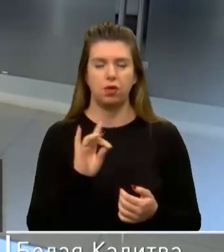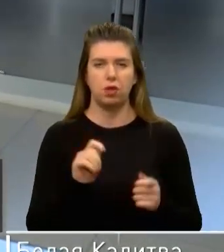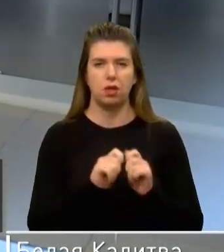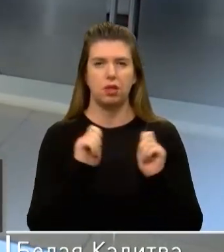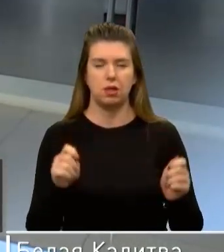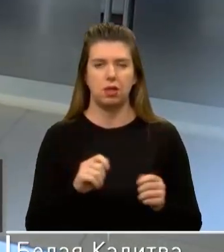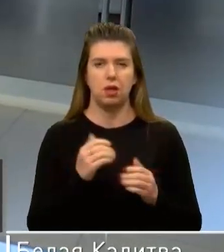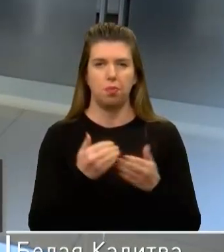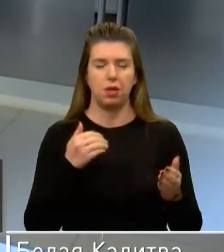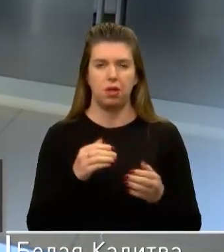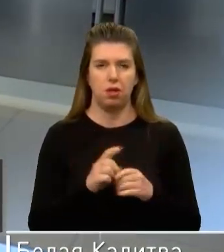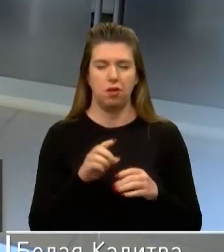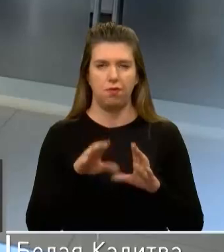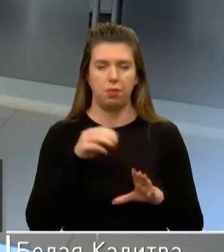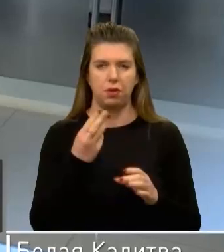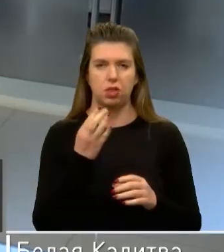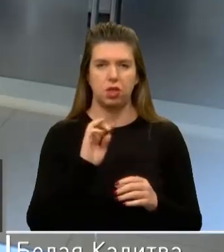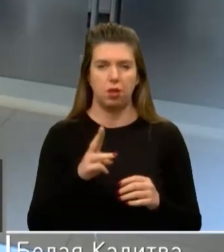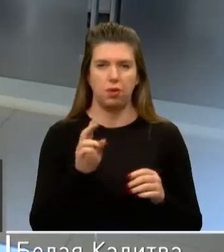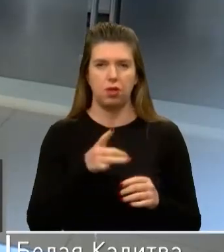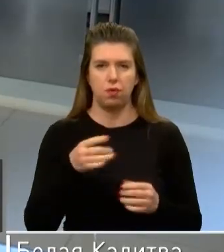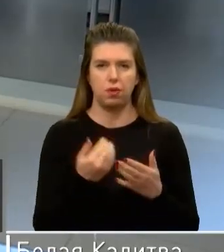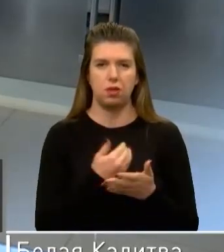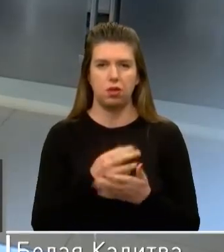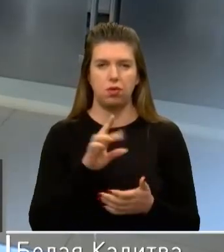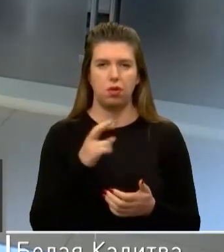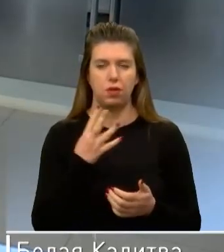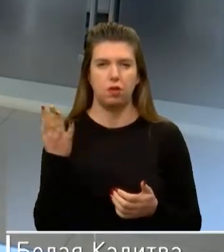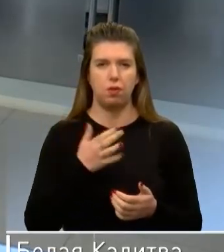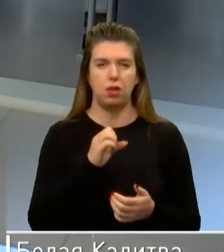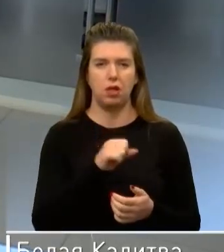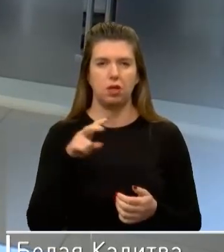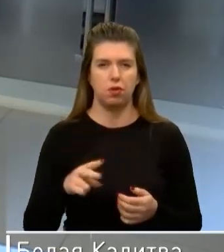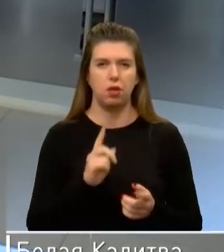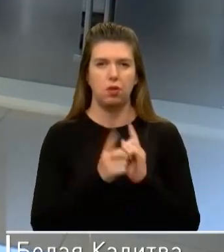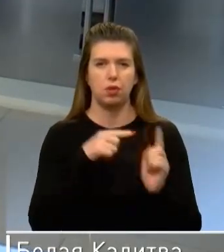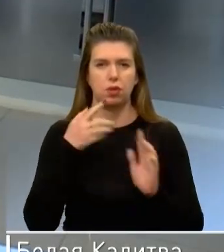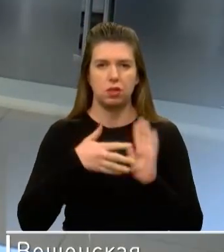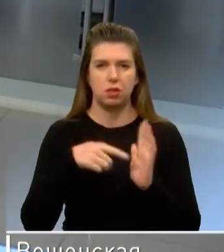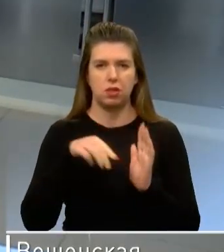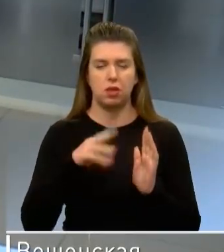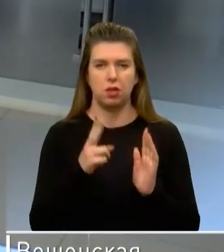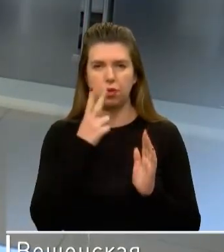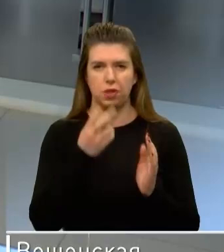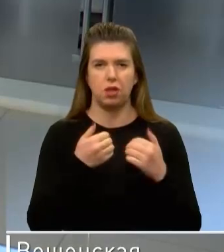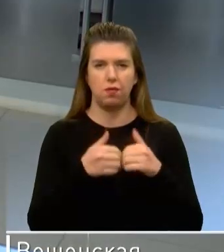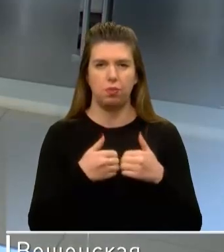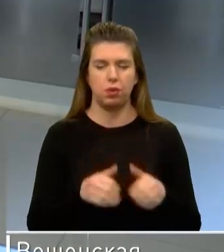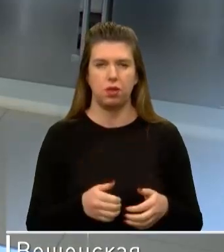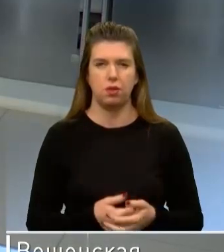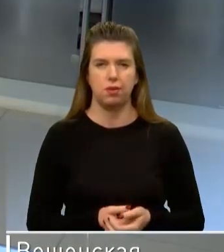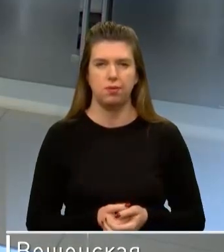открылся предвыборный штаб это новости региона на дон24 в студии Алла Лактионова перевод на русский жестовый язык Таисии